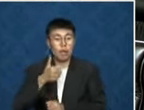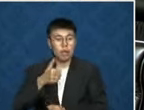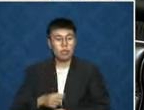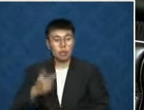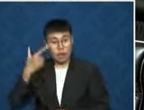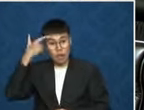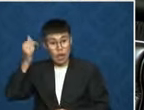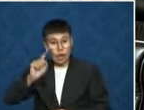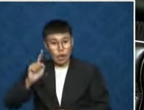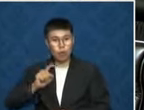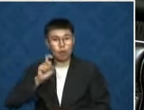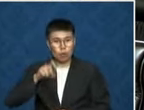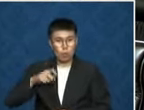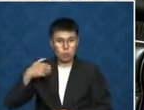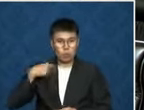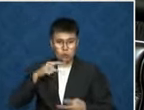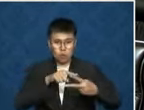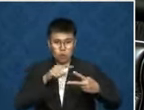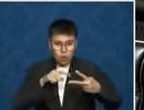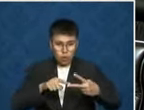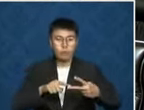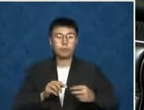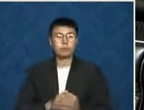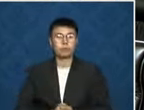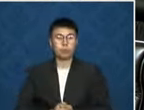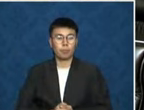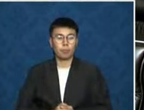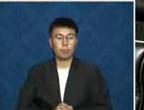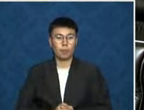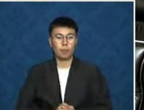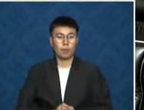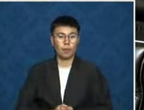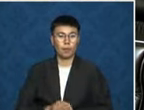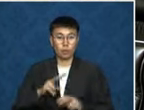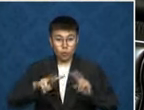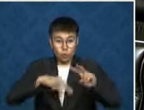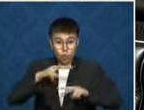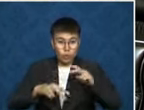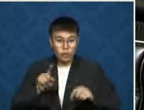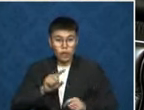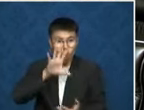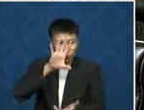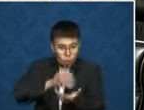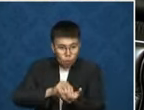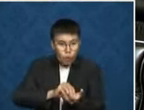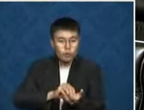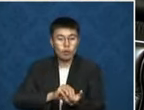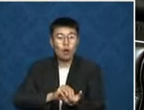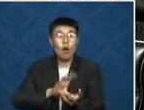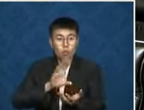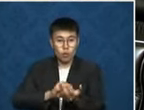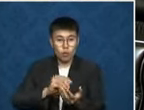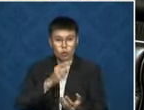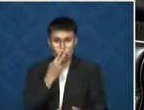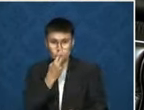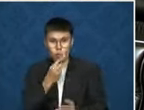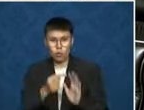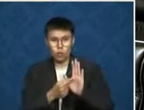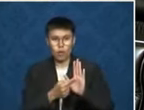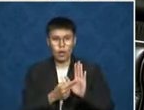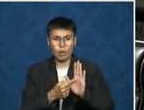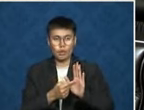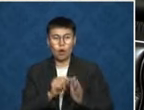ฉลาดได้ต้องประกอบไปด้วย2สิ่งด้วยกันนะครับอีกสิ่งนึงที่ภาครัฐควรจะต้องกำกับดูแลครับก็คือในส่วนของข้อมูลครับข้อมูลเองเนี่ยถ้าเราดูตัวอย่างจากท